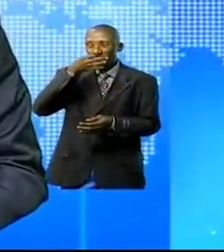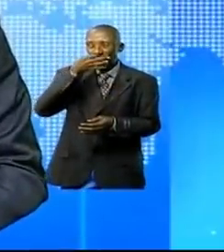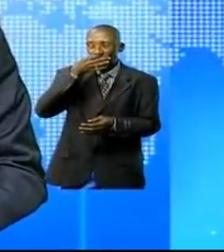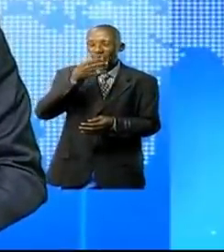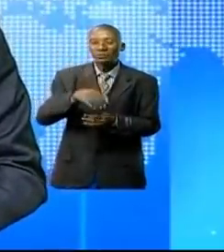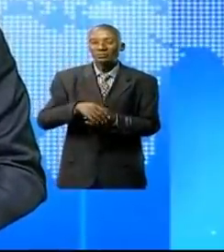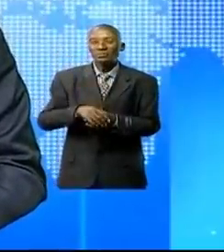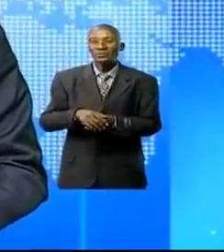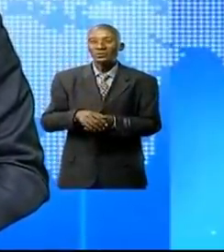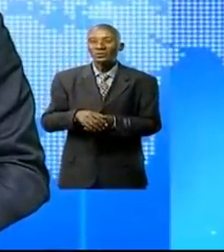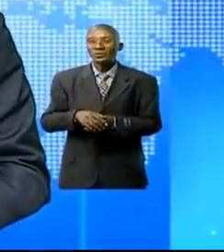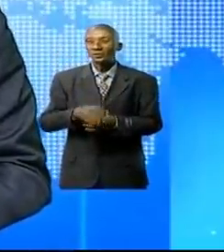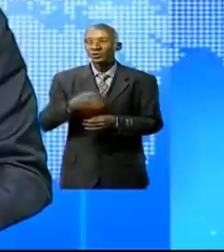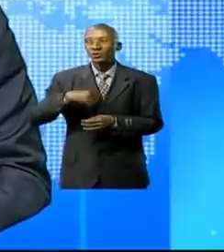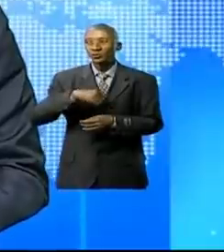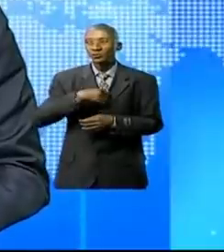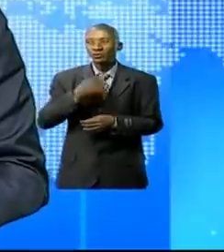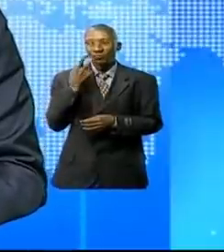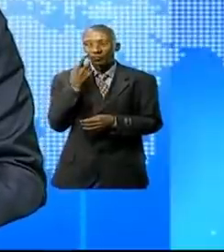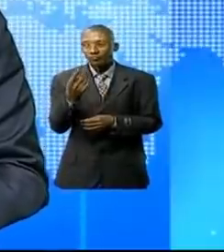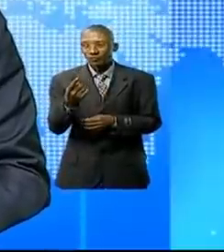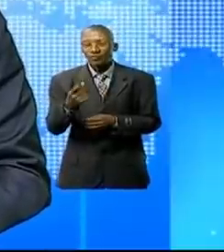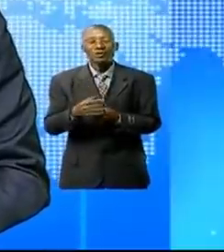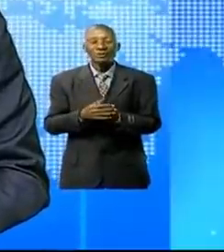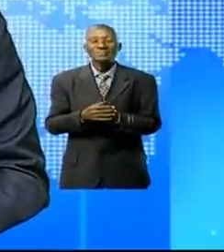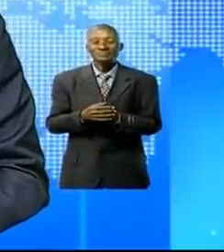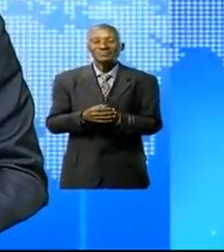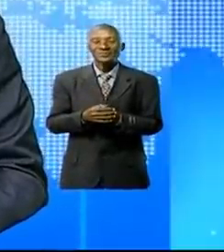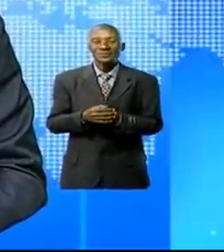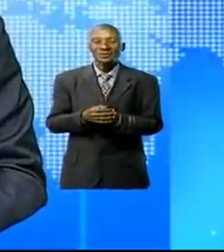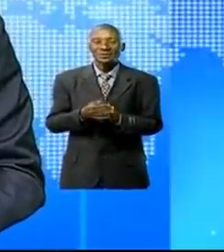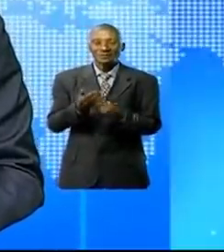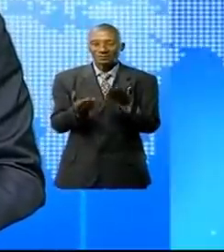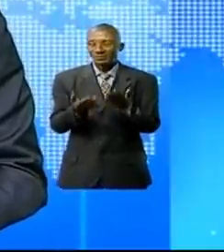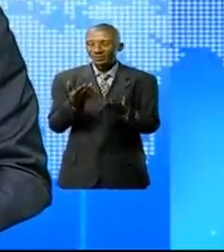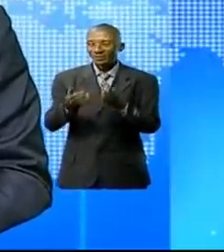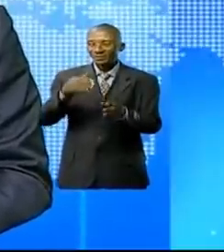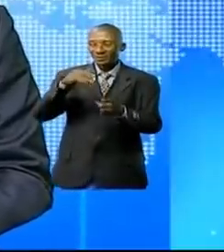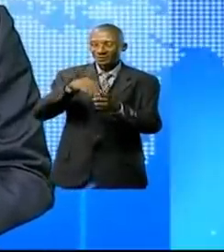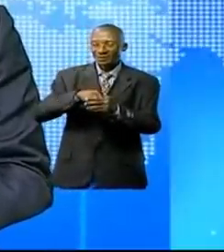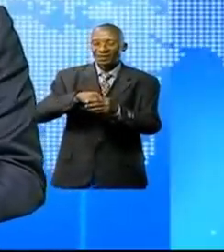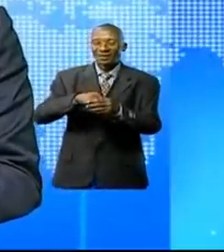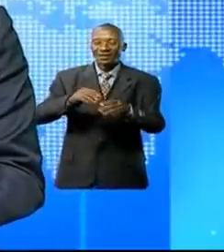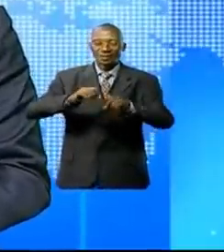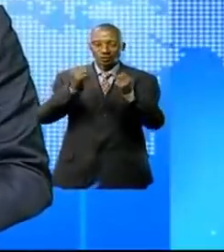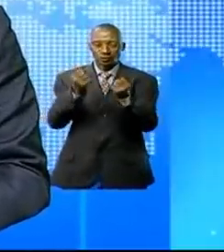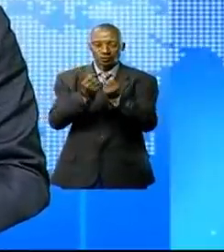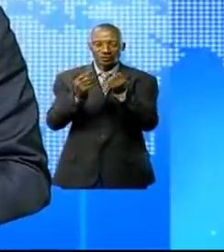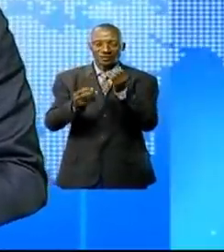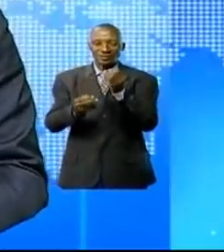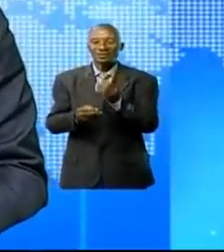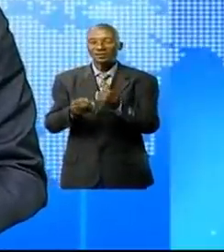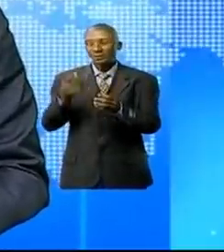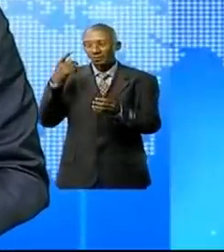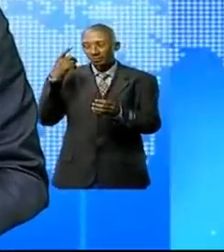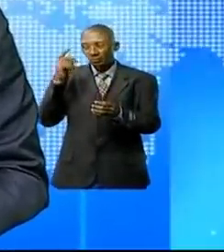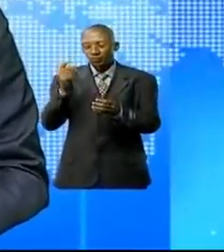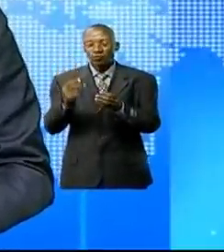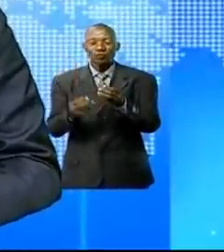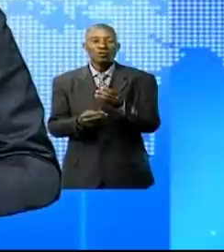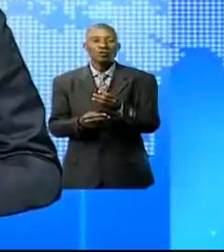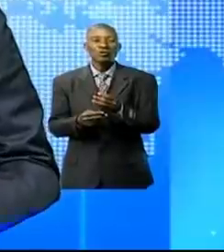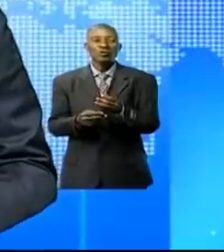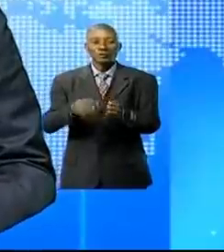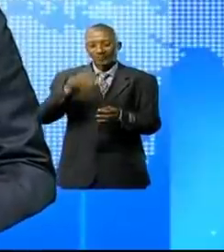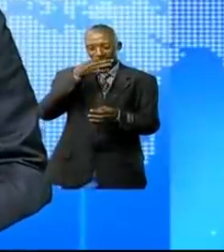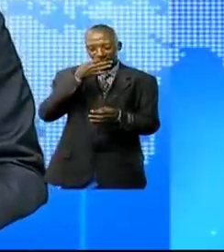Engen, de Total, le DG de Sona Hydroc et de Kobil. Et je peux vous garantir que dans quelques heures, la situation va rentrer dans la normale. Parce